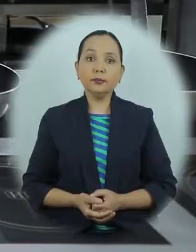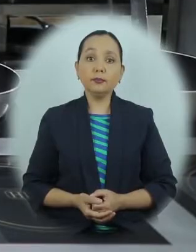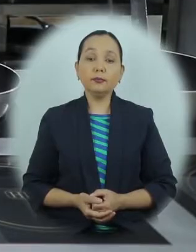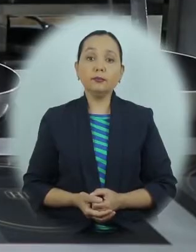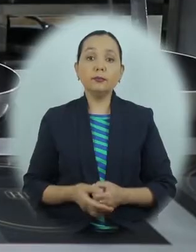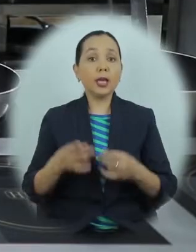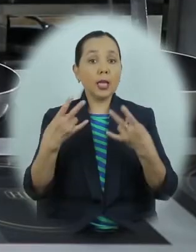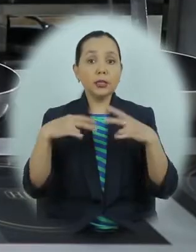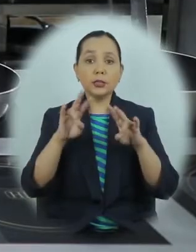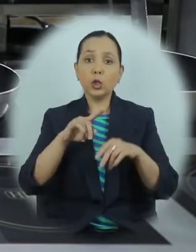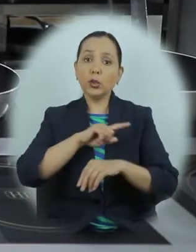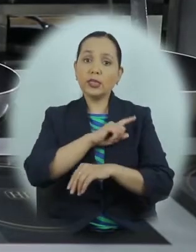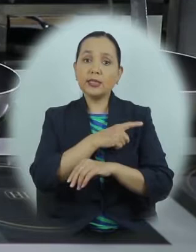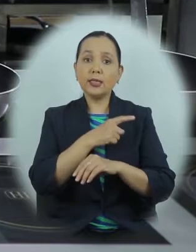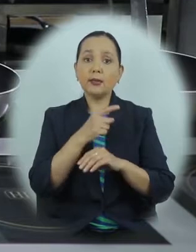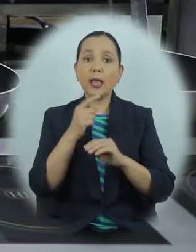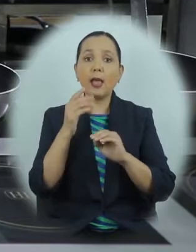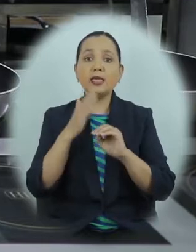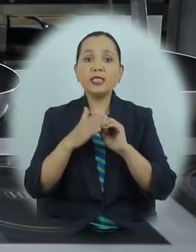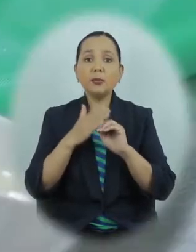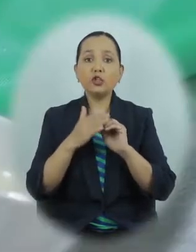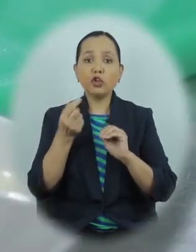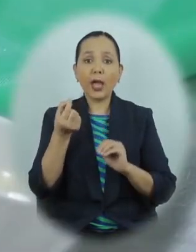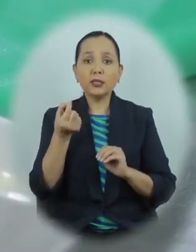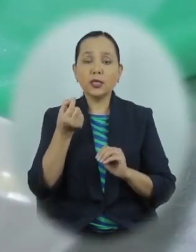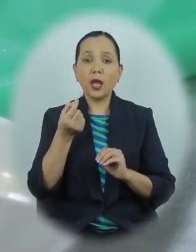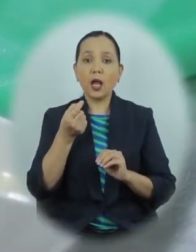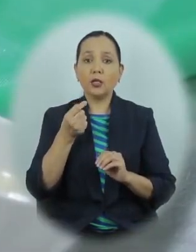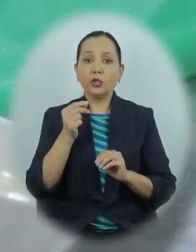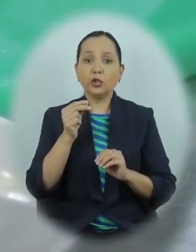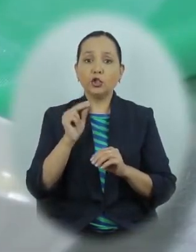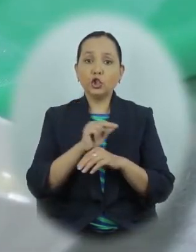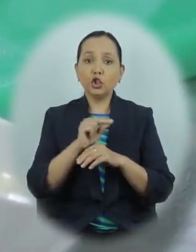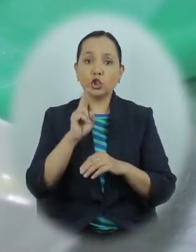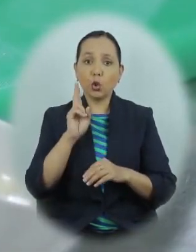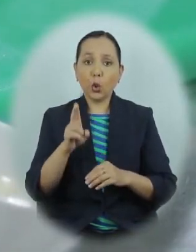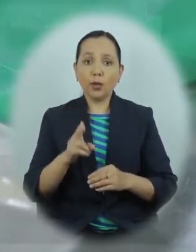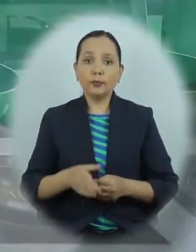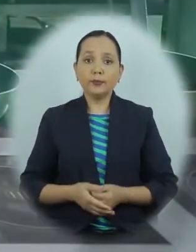не следует сильно измельчать зубчик чеснока